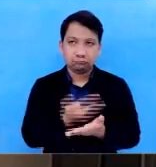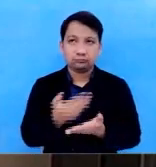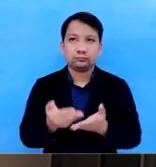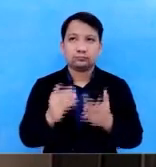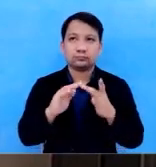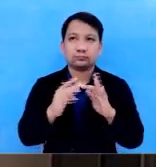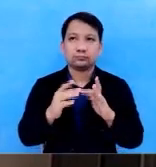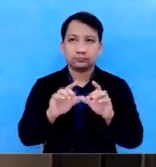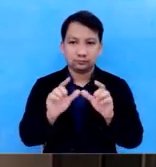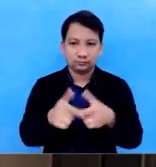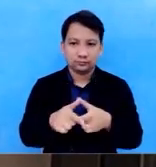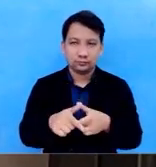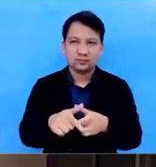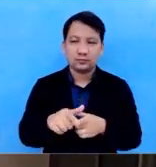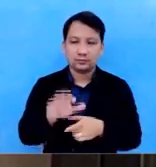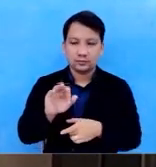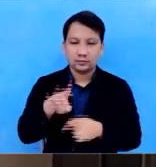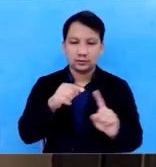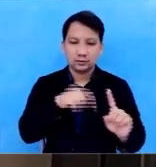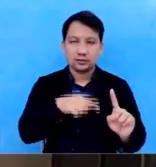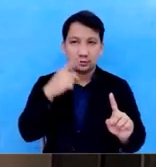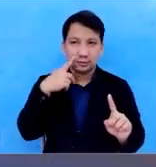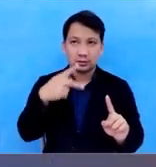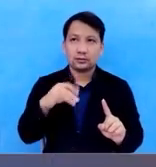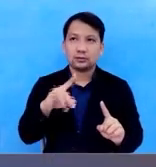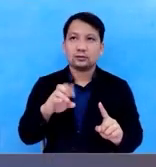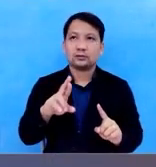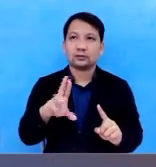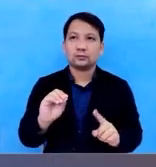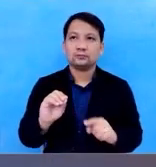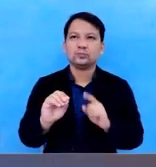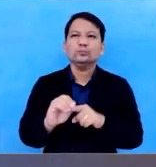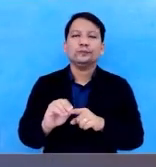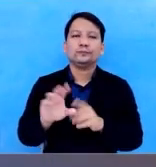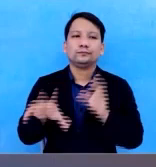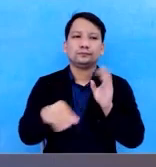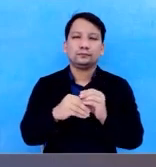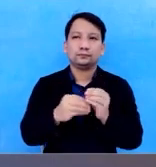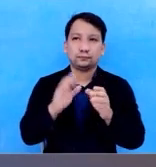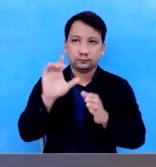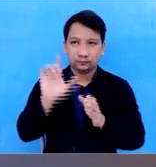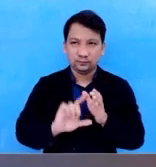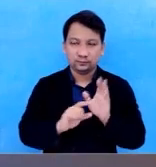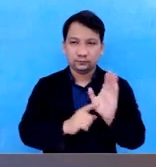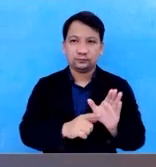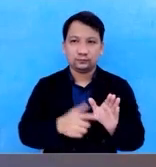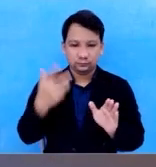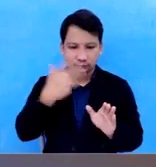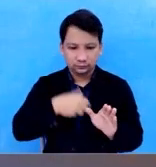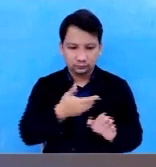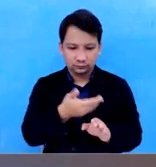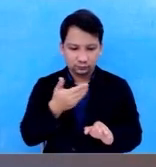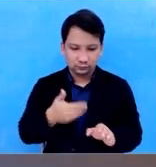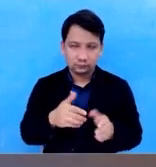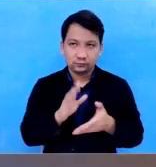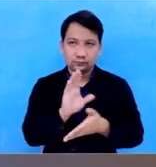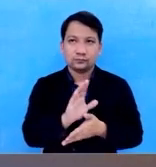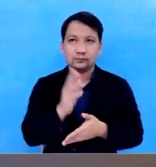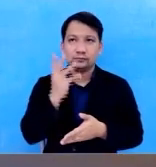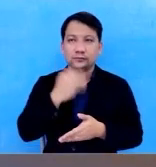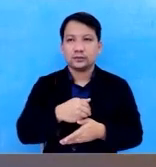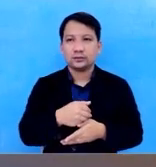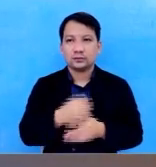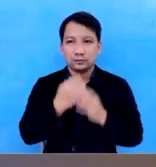and sell group sa Facebook si Pedro, hindi niyang tunay na pangalan. Dahil bagsak presyo, napakagat siya sa alok ng seller. Pero sa halip